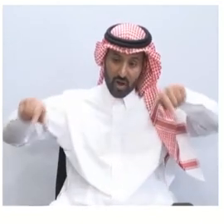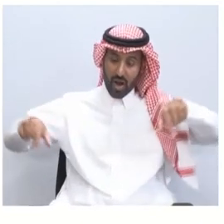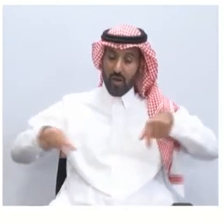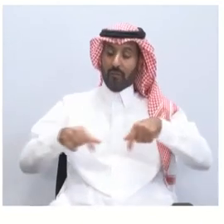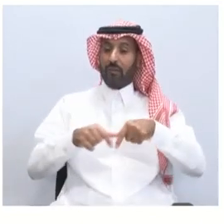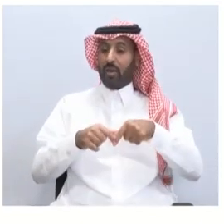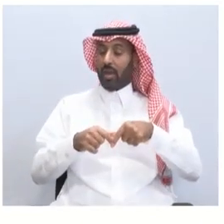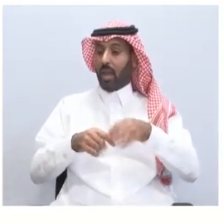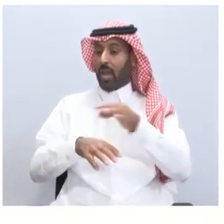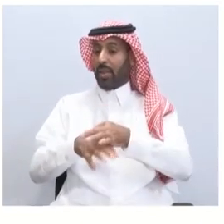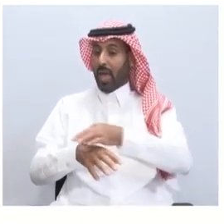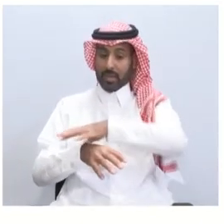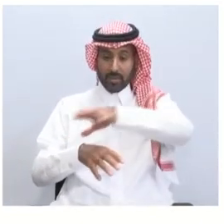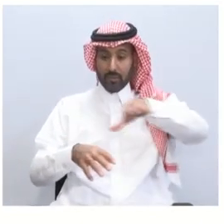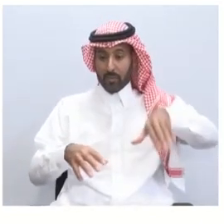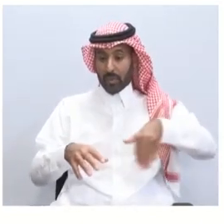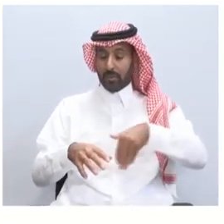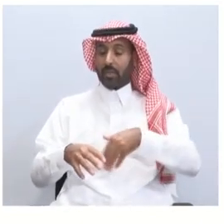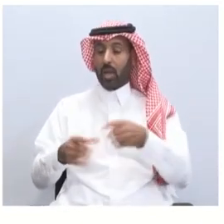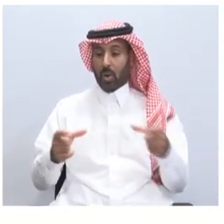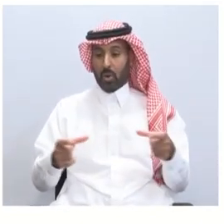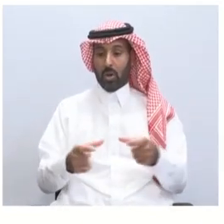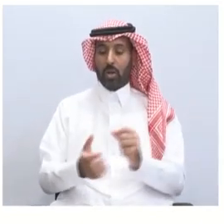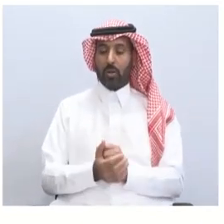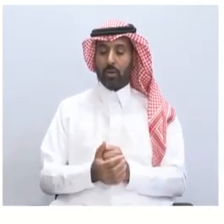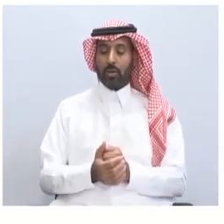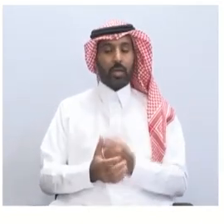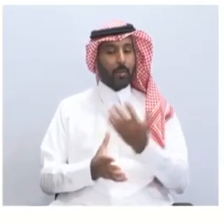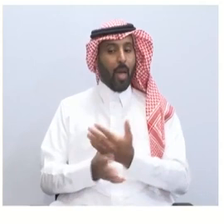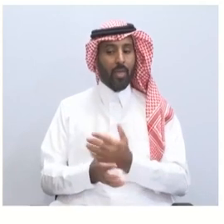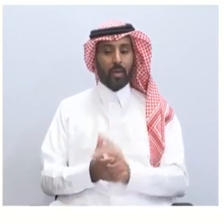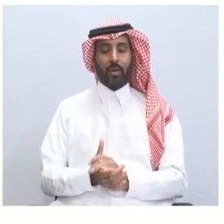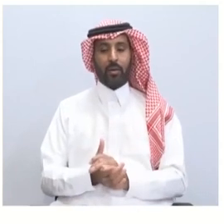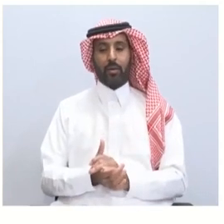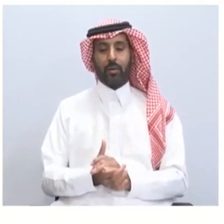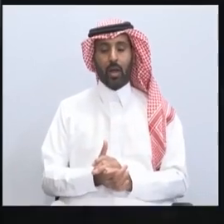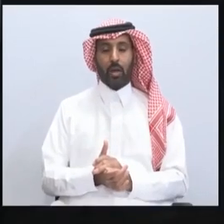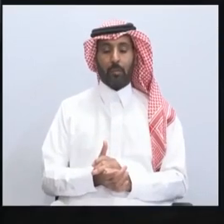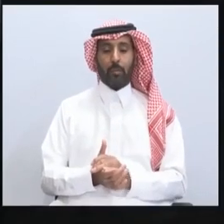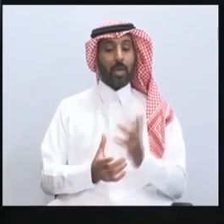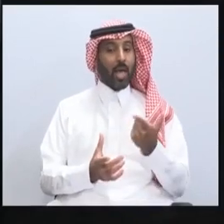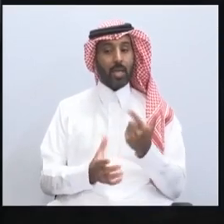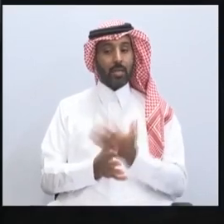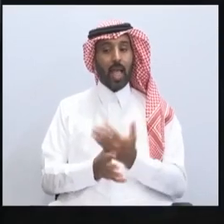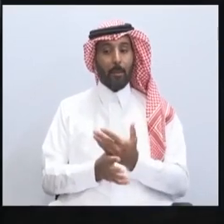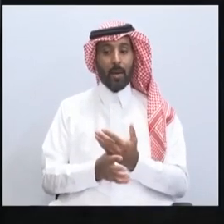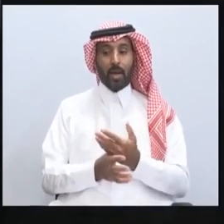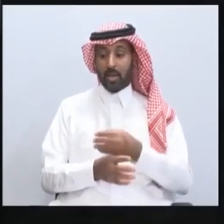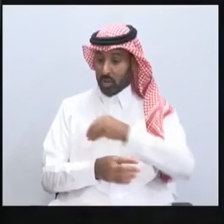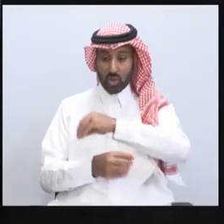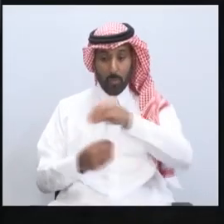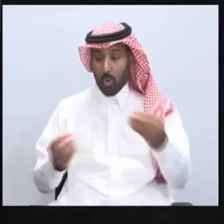الاهالي في المنطقه حولهم لماذا ابنائي وبناتي الطلاب برايكم لماذا